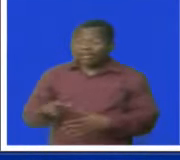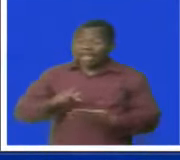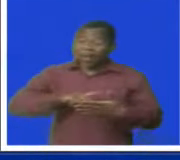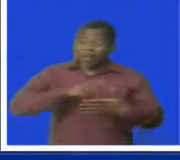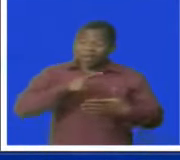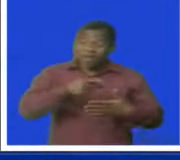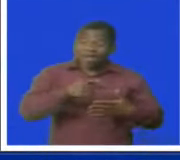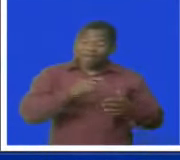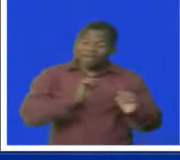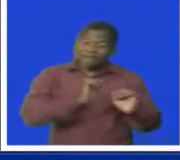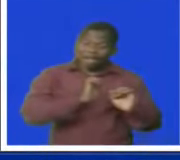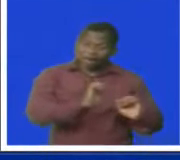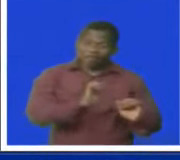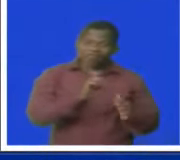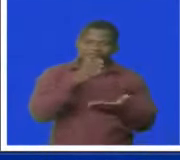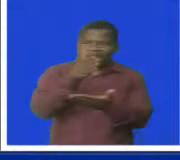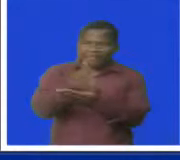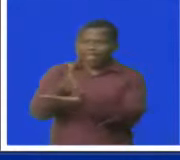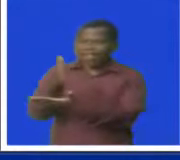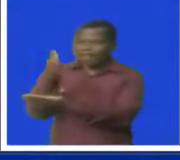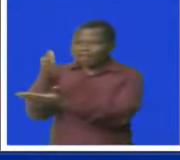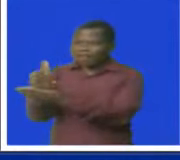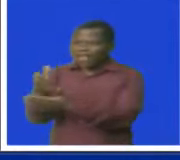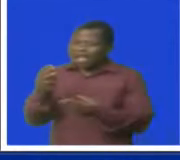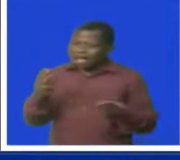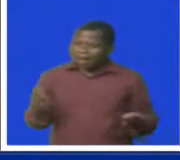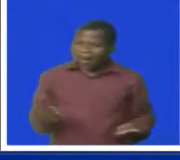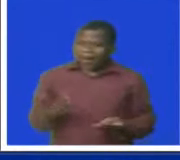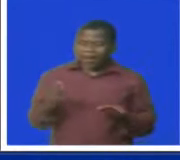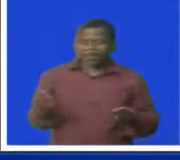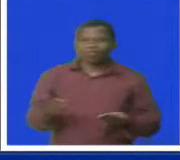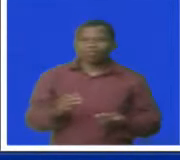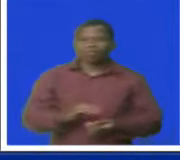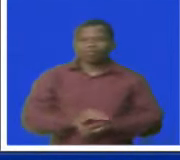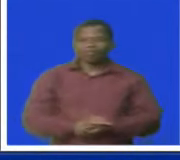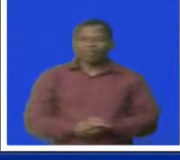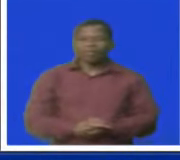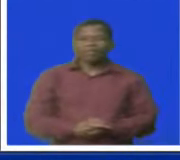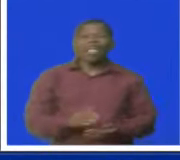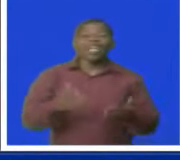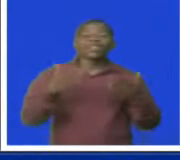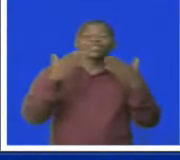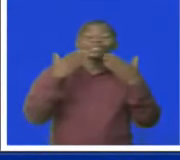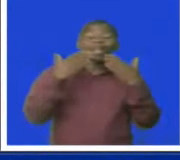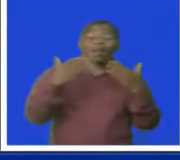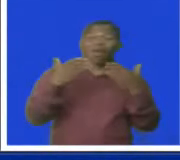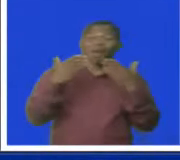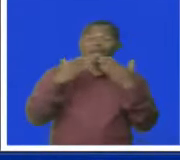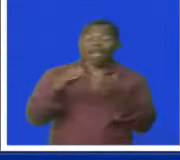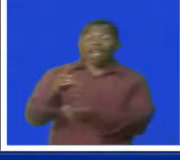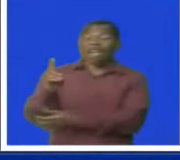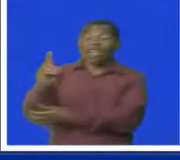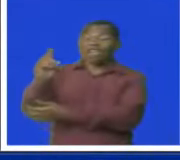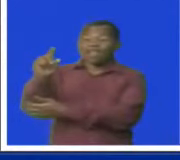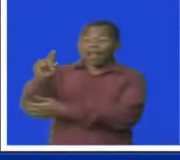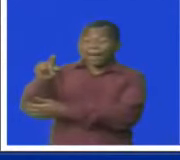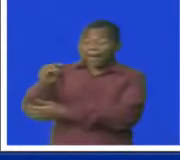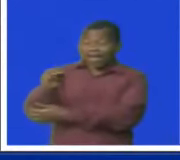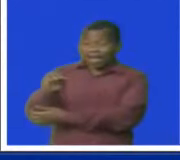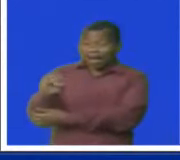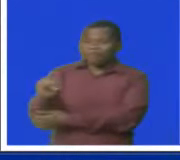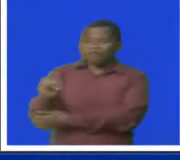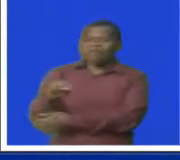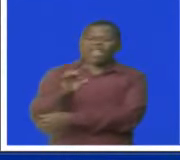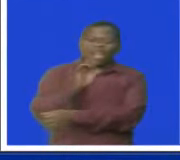mhlonishwa Tindzabeni lekuniketa ema-advices, legal advices and counseling.